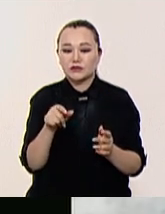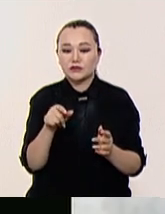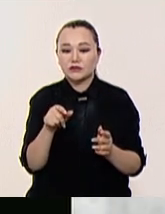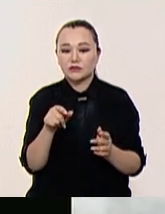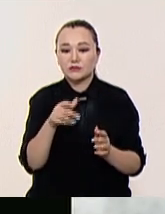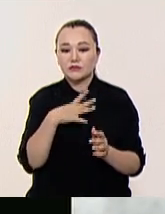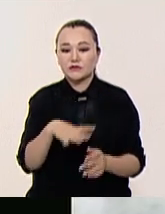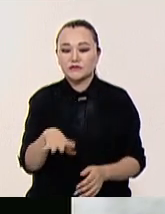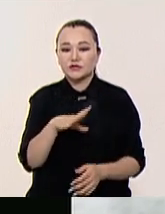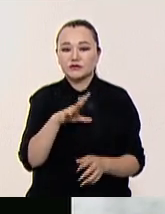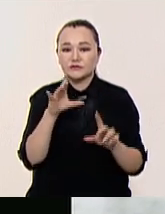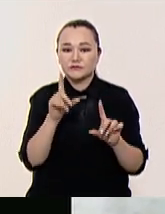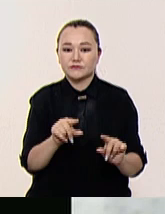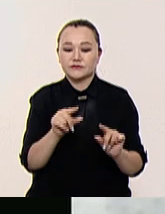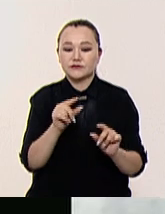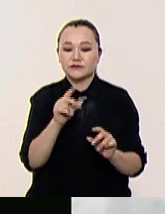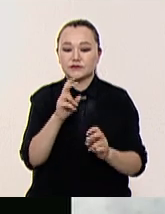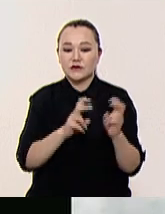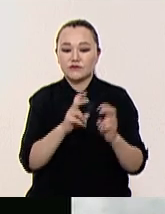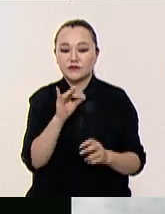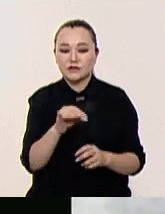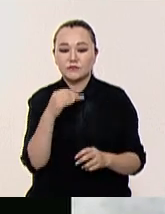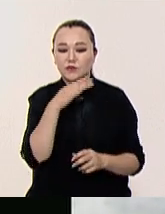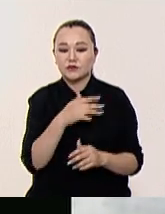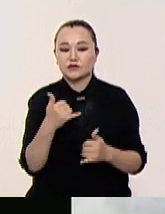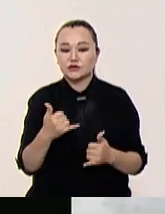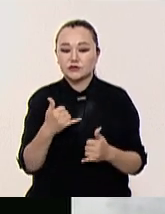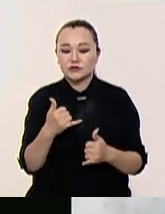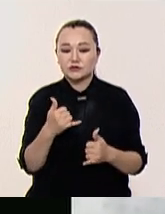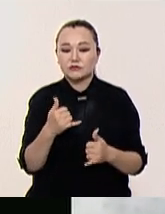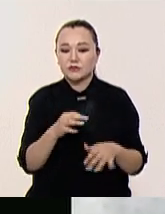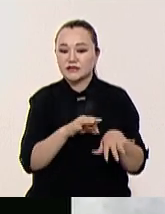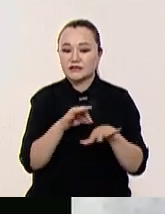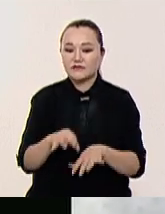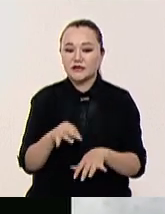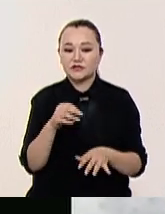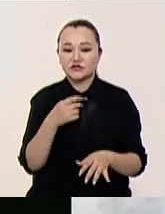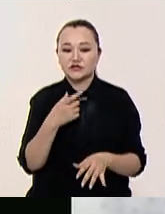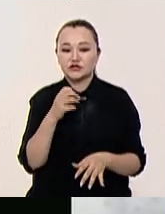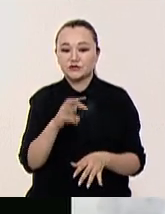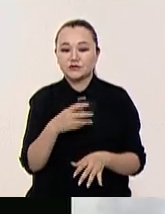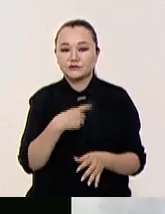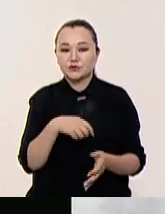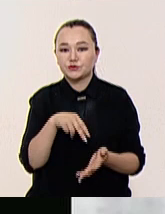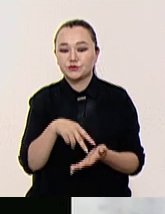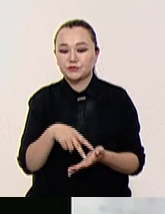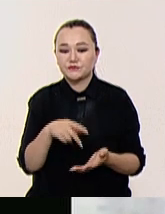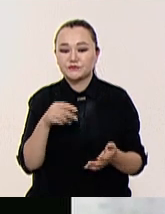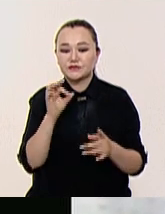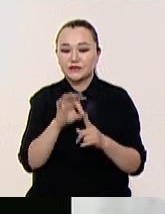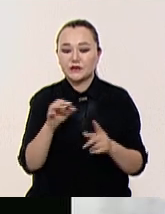были вынуждены снизить заводы, и многие сейчас поставляют ниже себестоимости. В целях